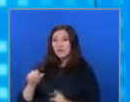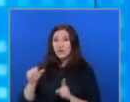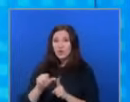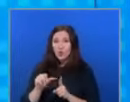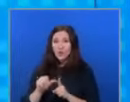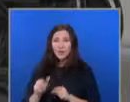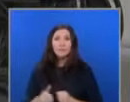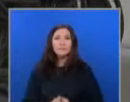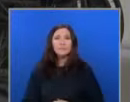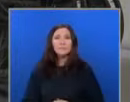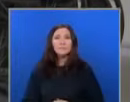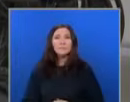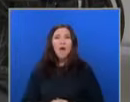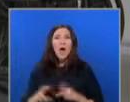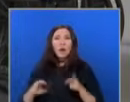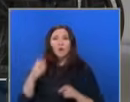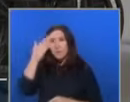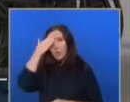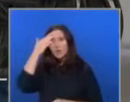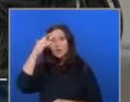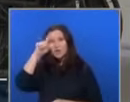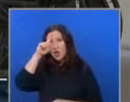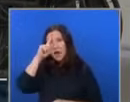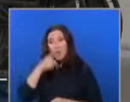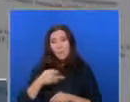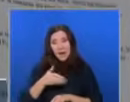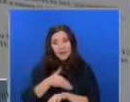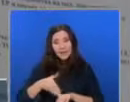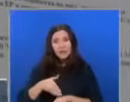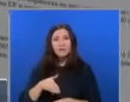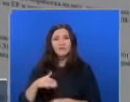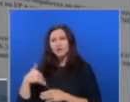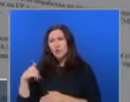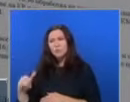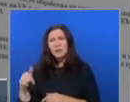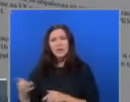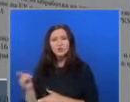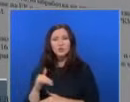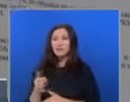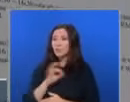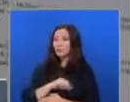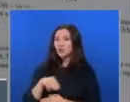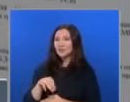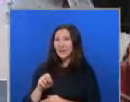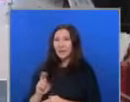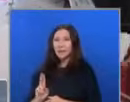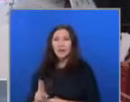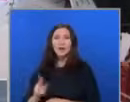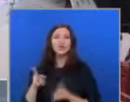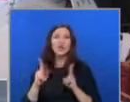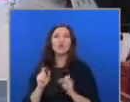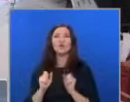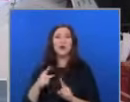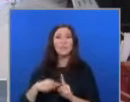юни. Онкоболна жена, оперирана в чужбина, днес отива да получи ТЕЛК решението, което чака от месеци. Но комисията в